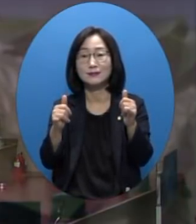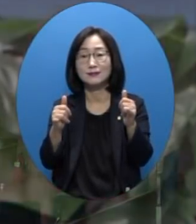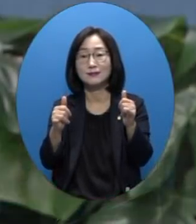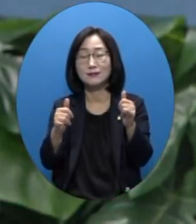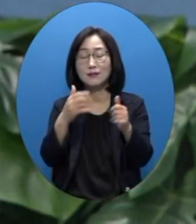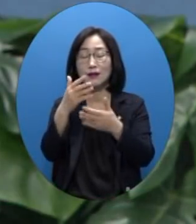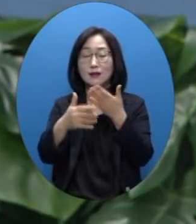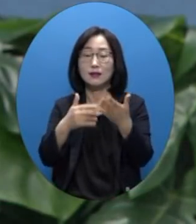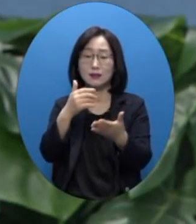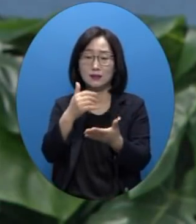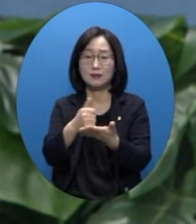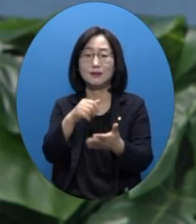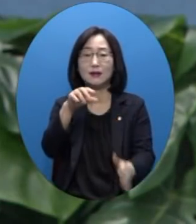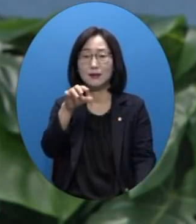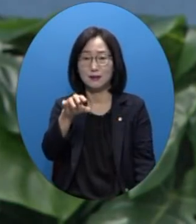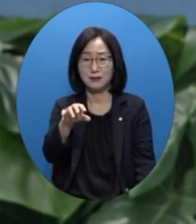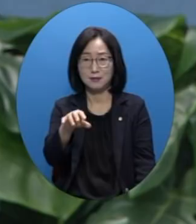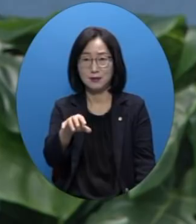하나님 앞에